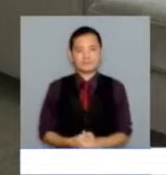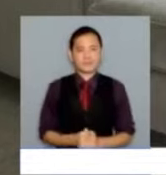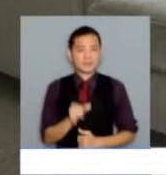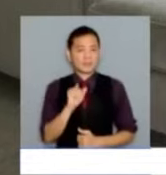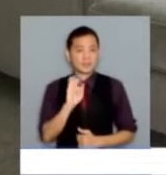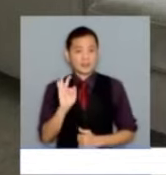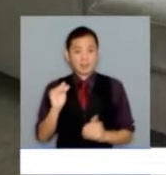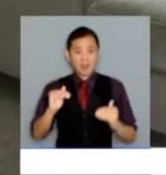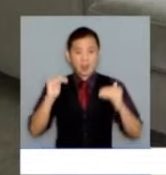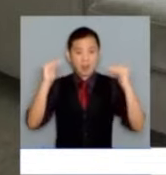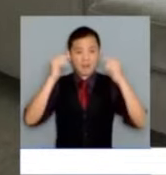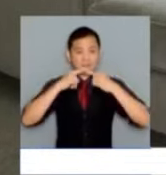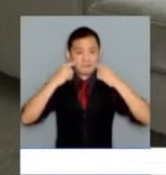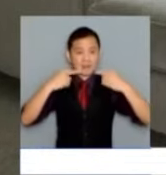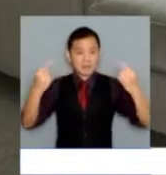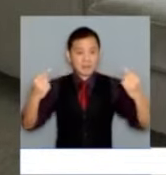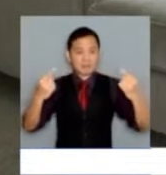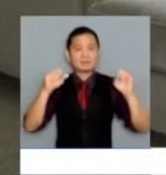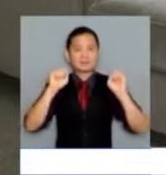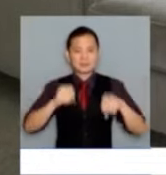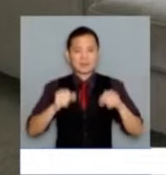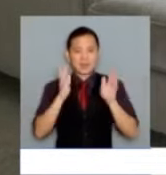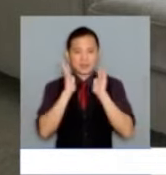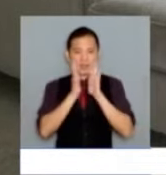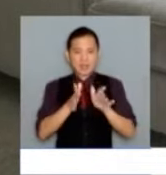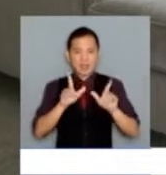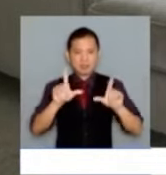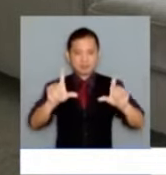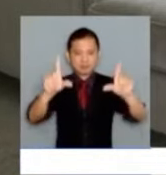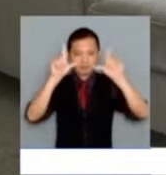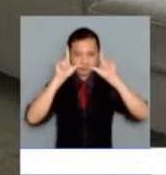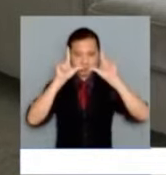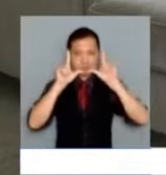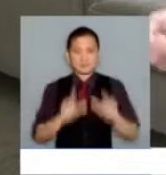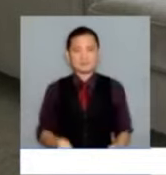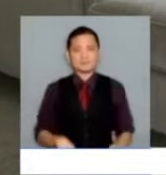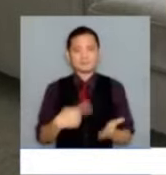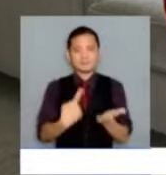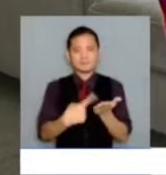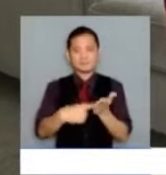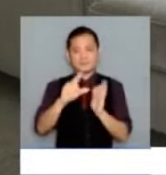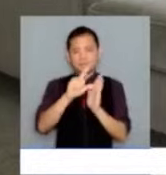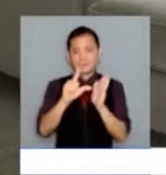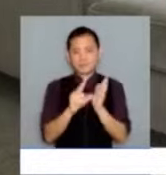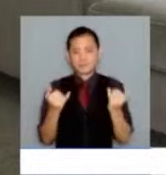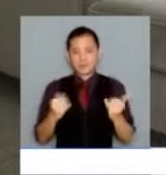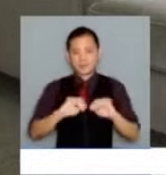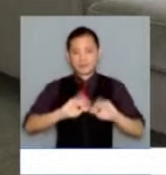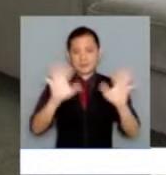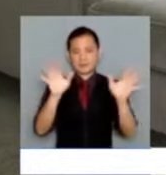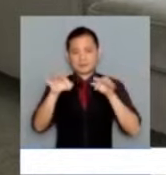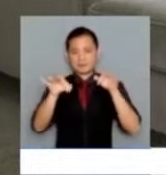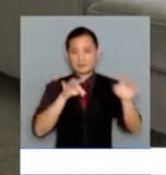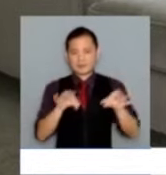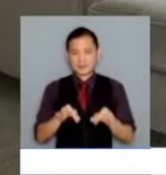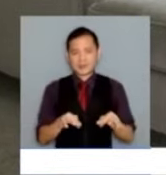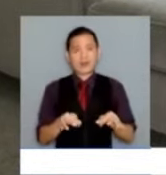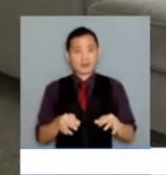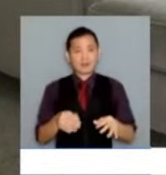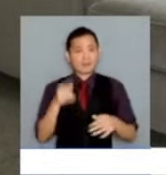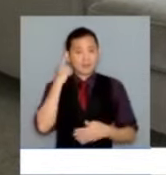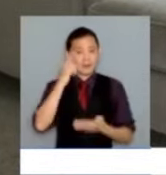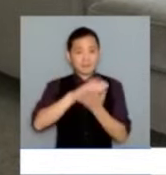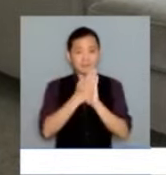mauwi kayo sa shame. So basta't usaping batas, bibigyan nating linaw para sa kapayapaan ng